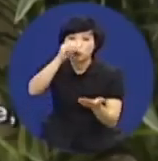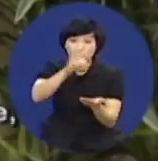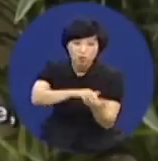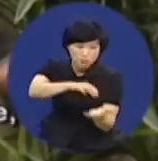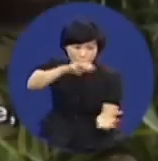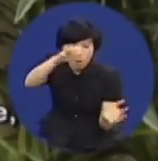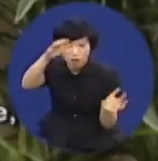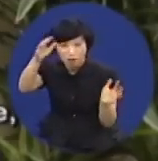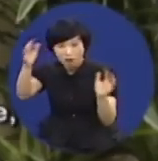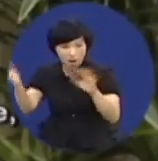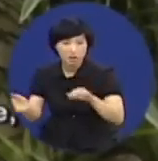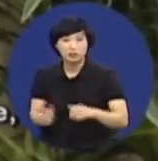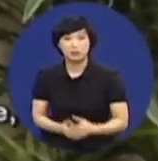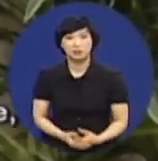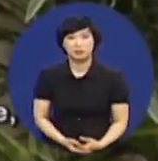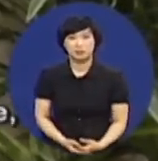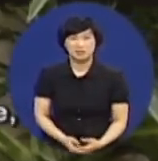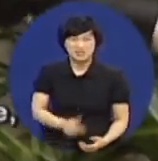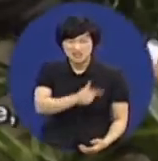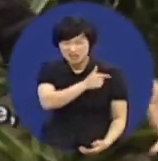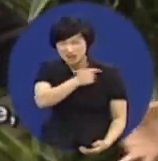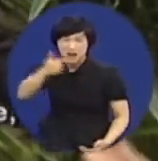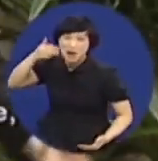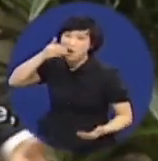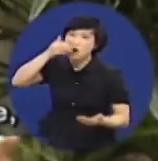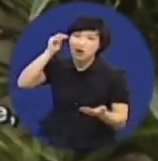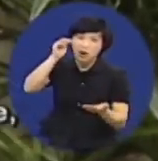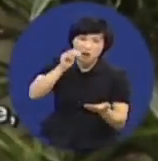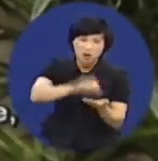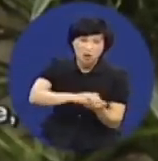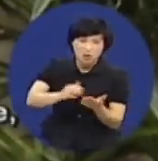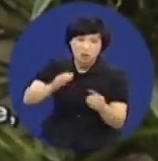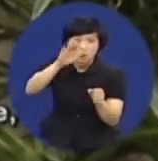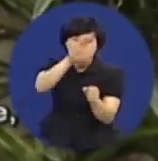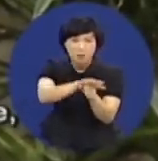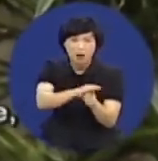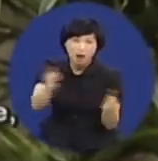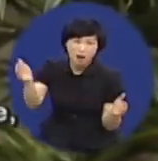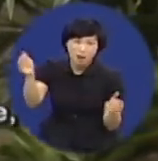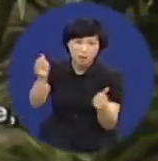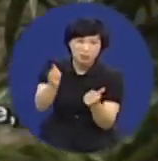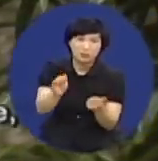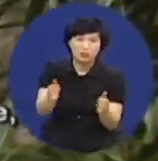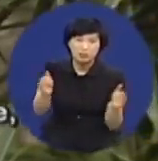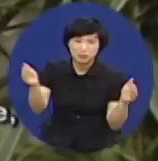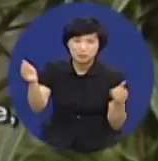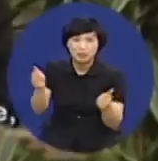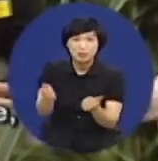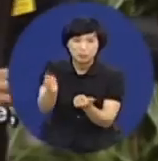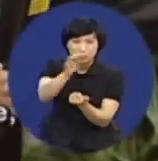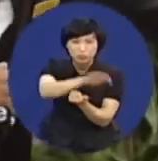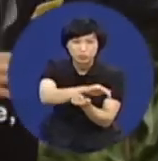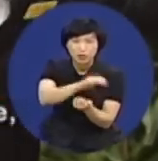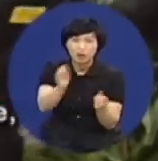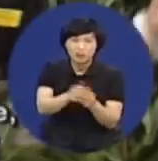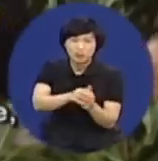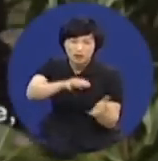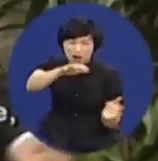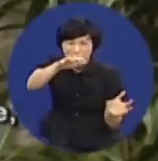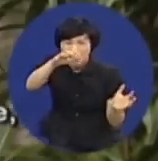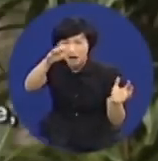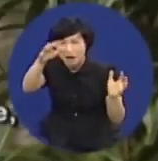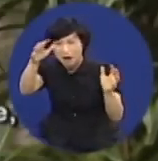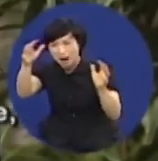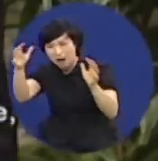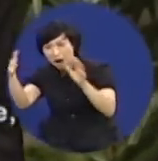墓の石を取り除きなさい。大きな墓の石を取り除いたら、